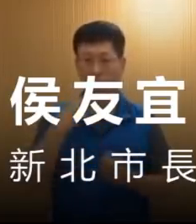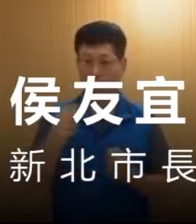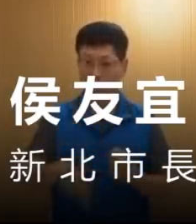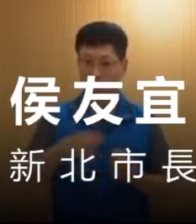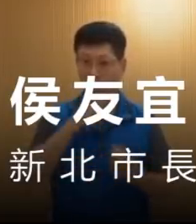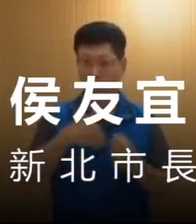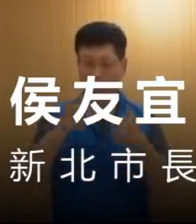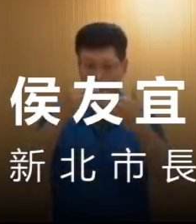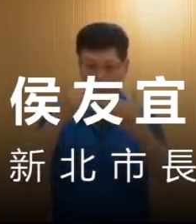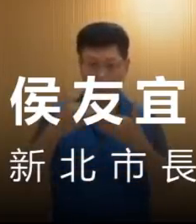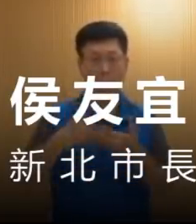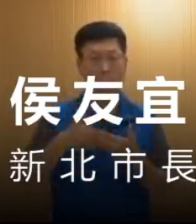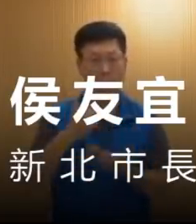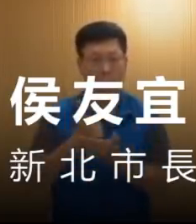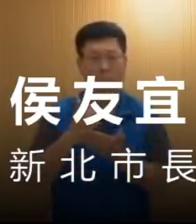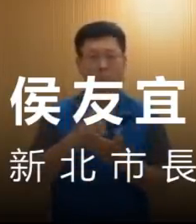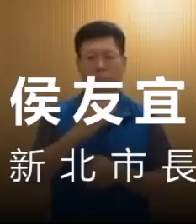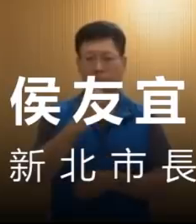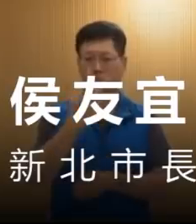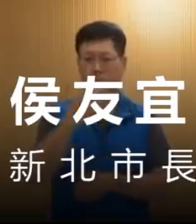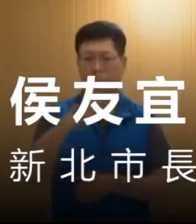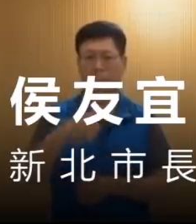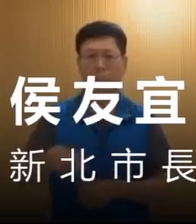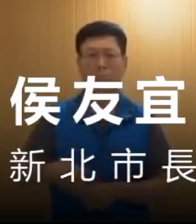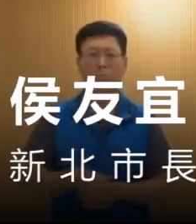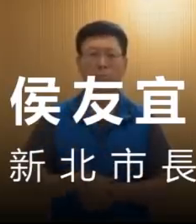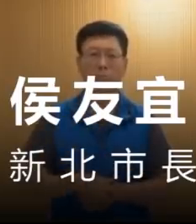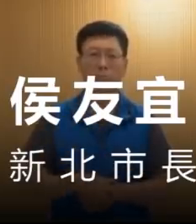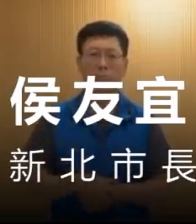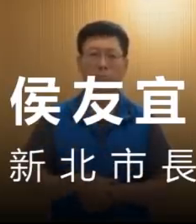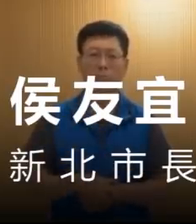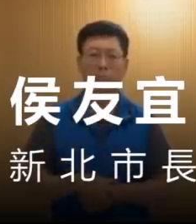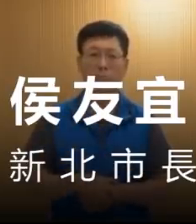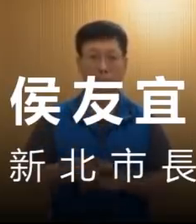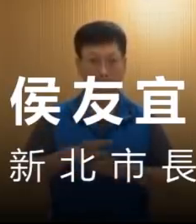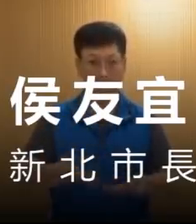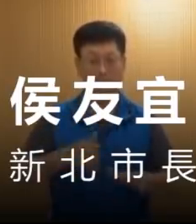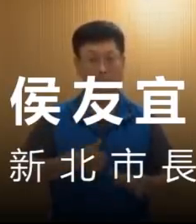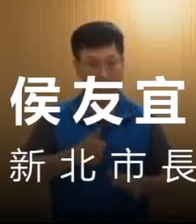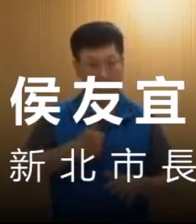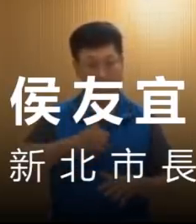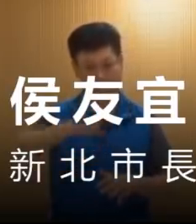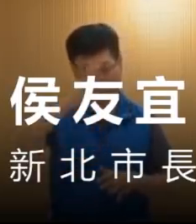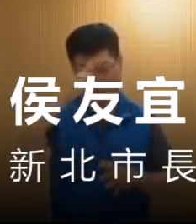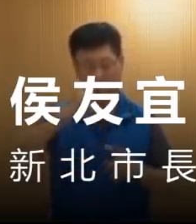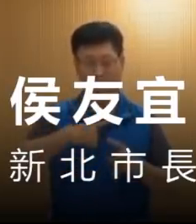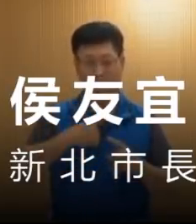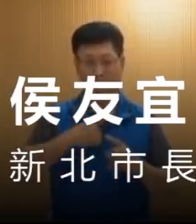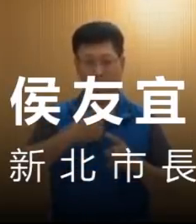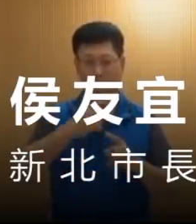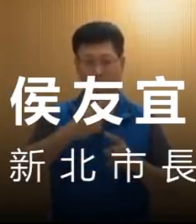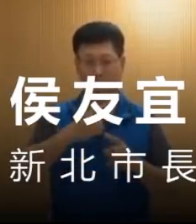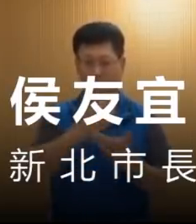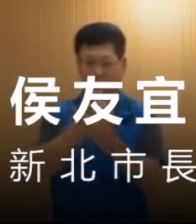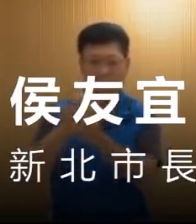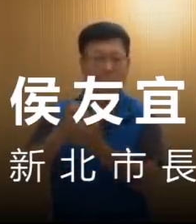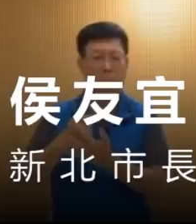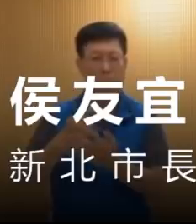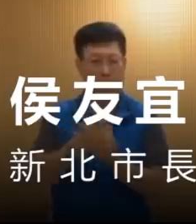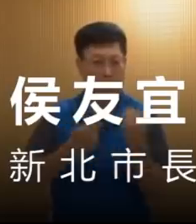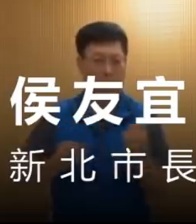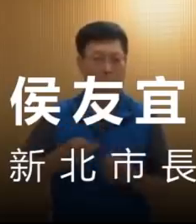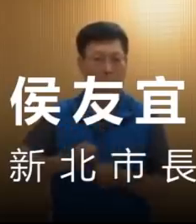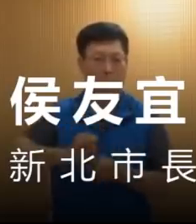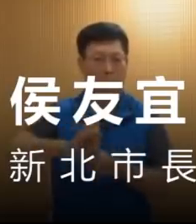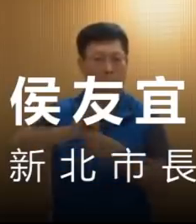有97例，所以整个确诊的数目不断的